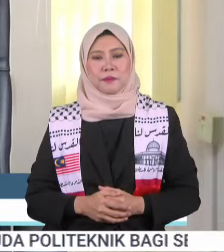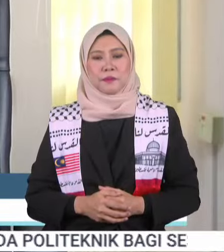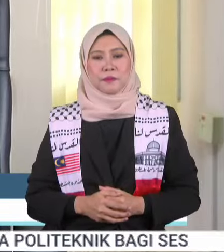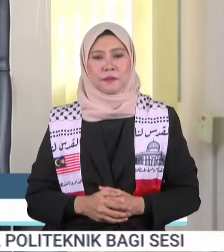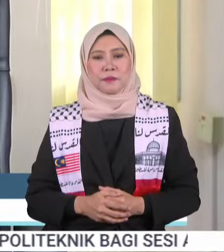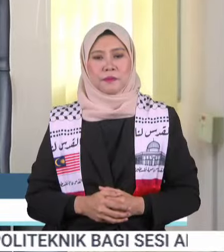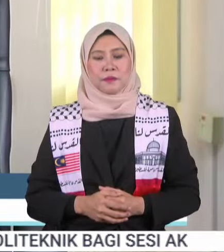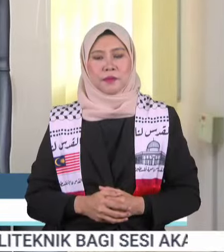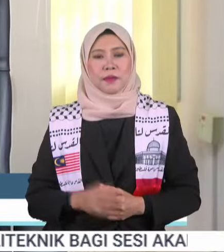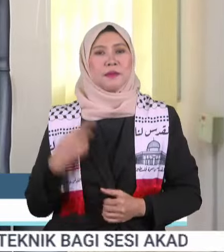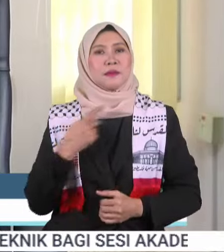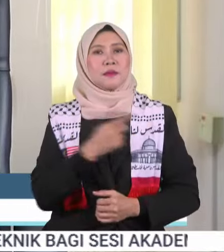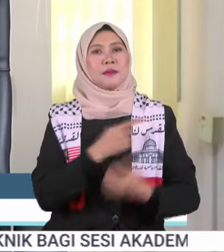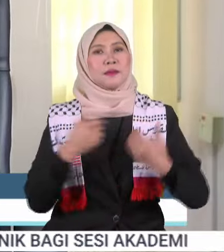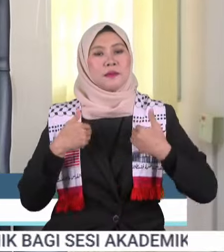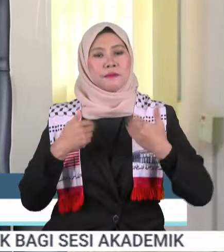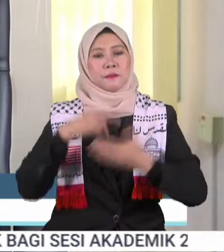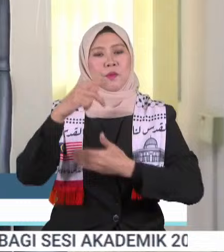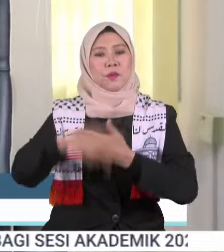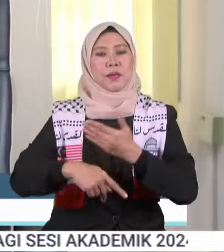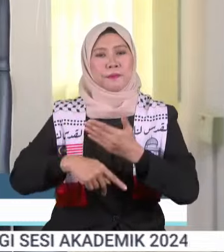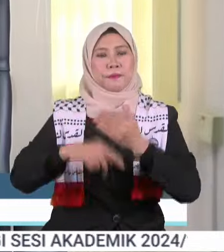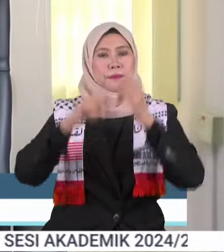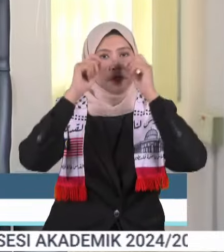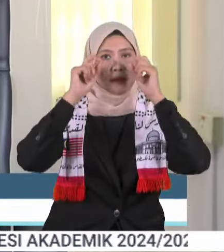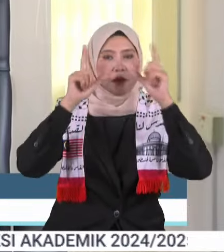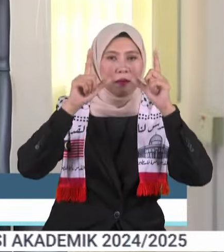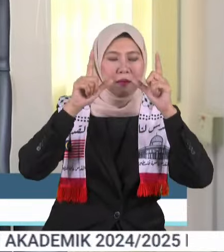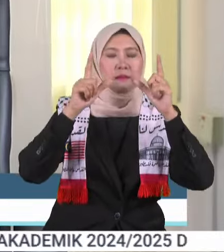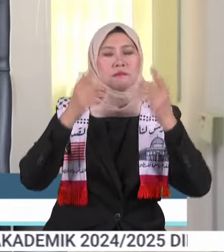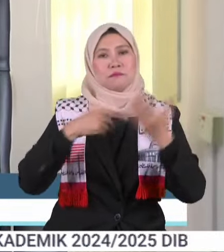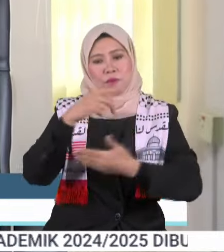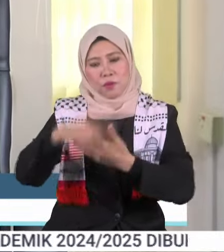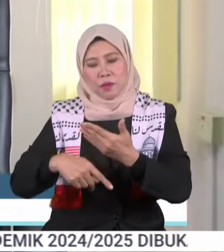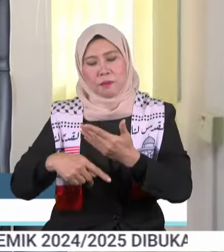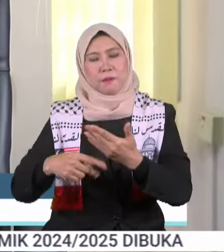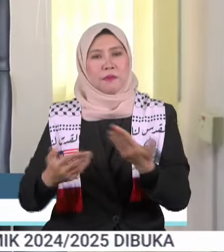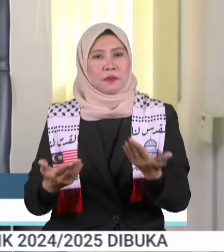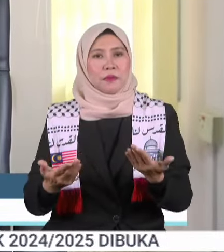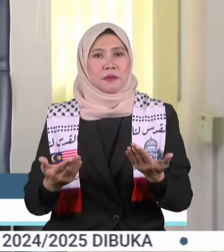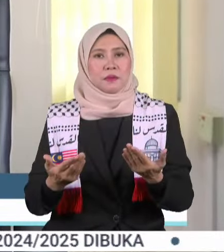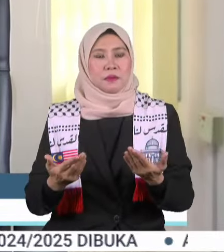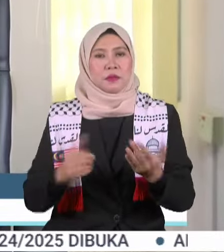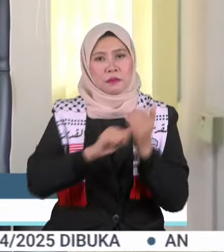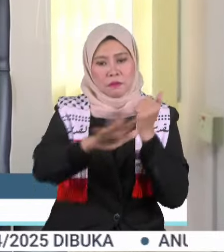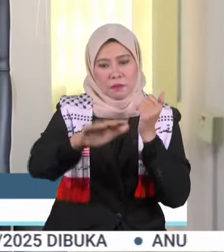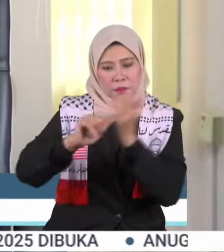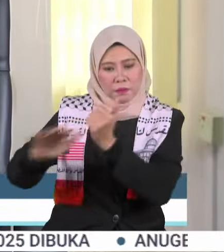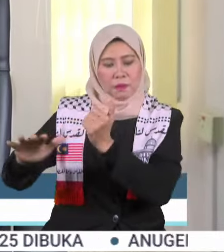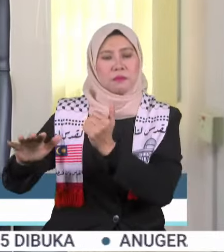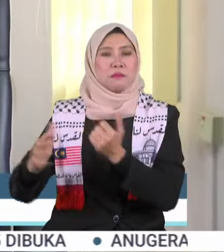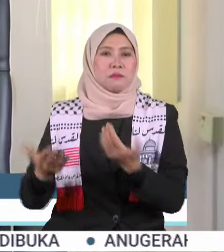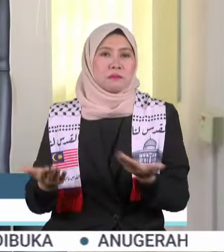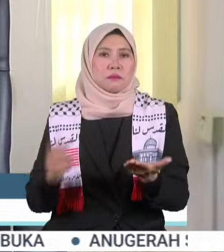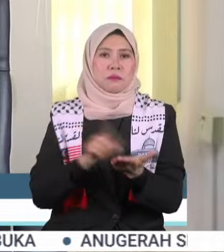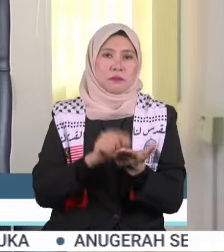kita juga menjalankan program-program kesedaran SEPA kepada orang awam melalui media